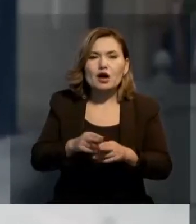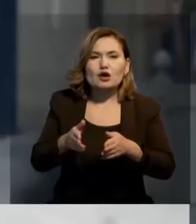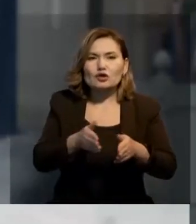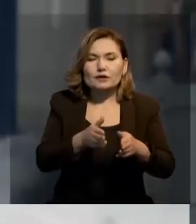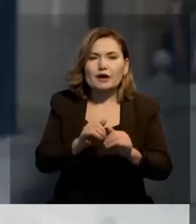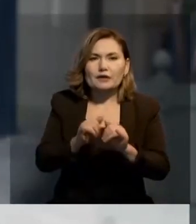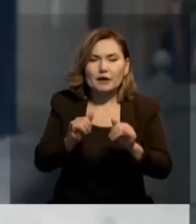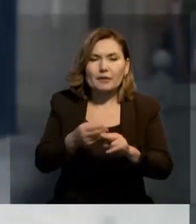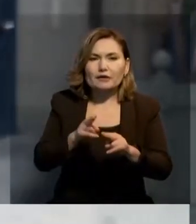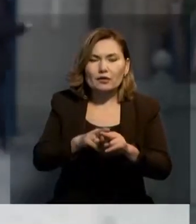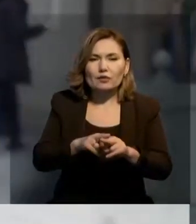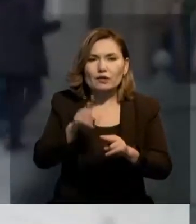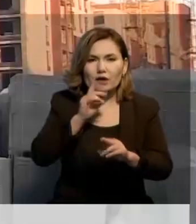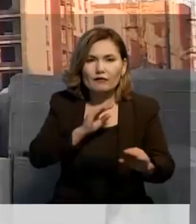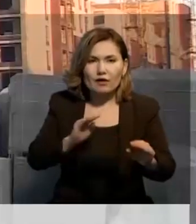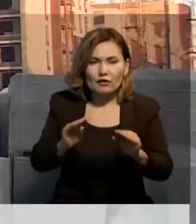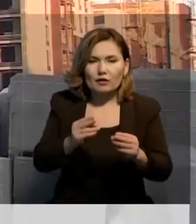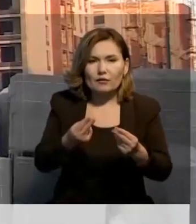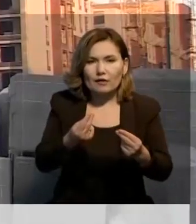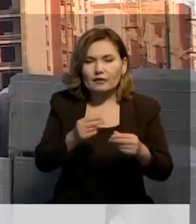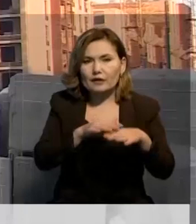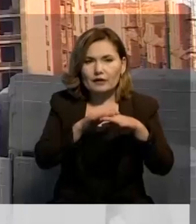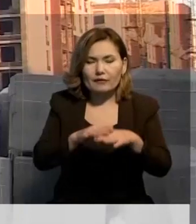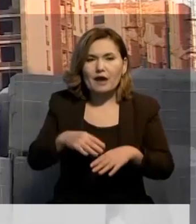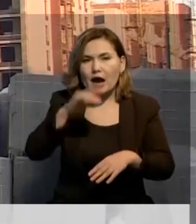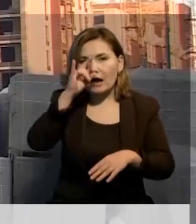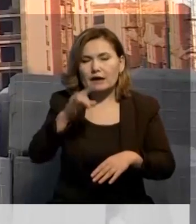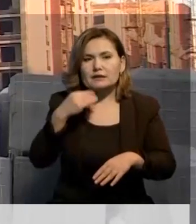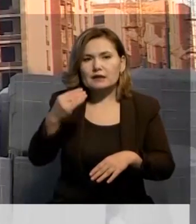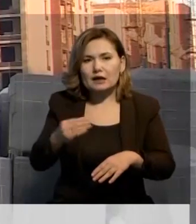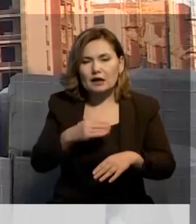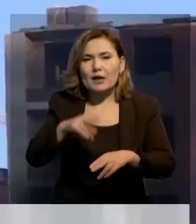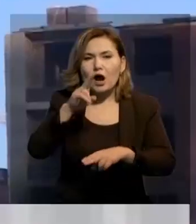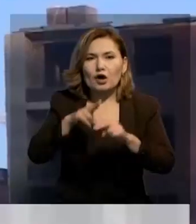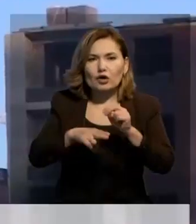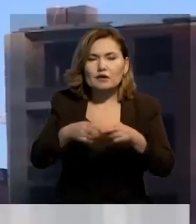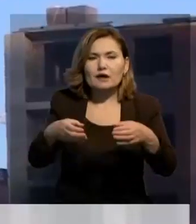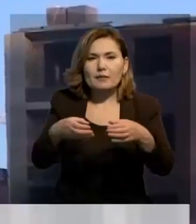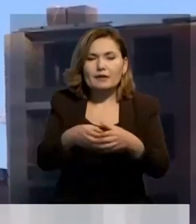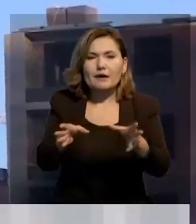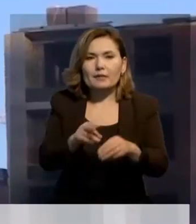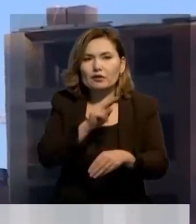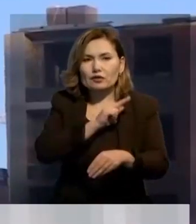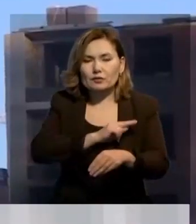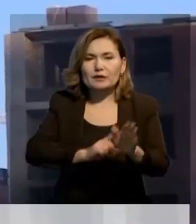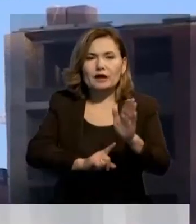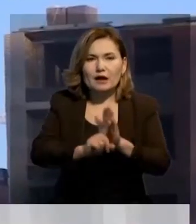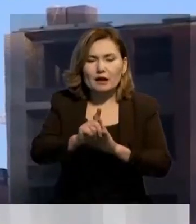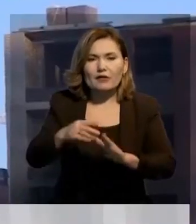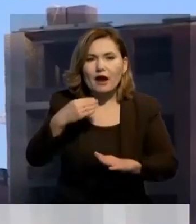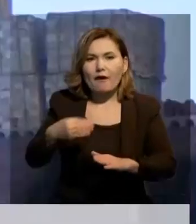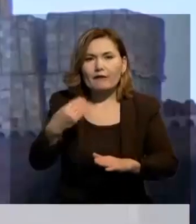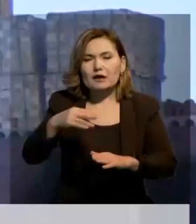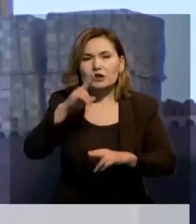дамытсаңдар, бізді инфрақұрылымға ақша салуға дайынбыз деген. Қазақ пен француз құрылыста да бірігіп жұмыс істейді. Бұл ел бізге